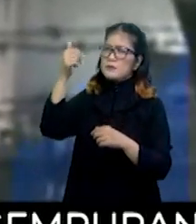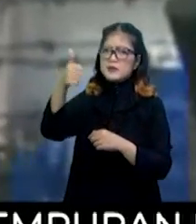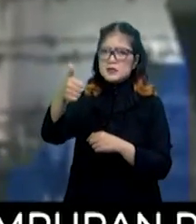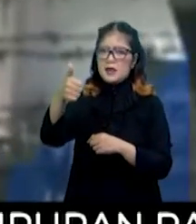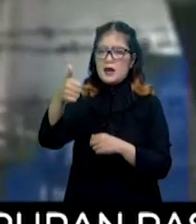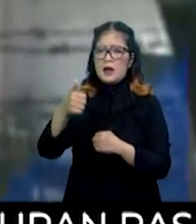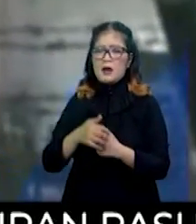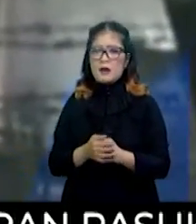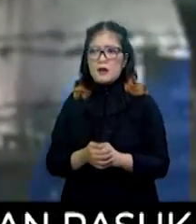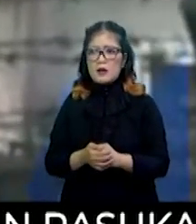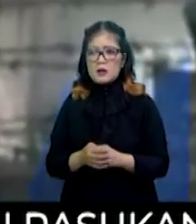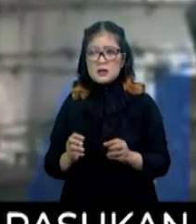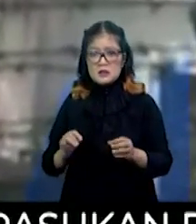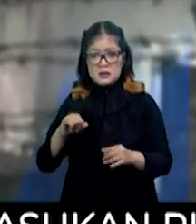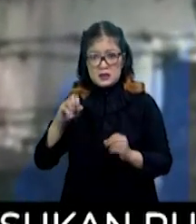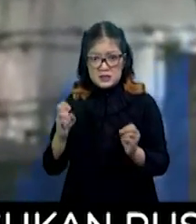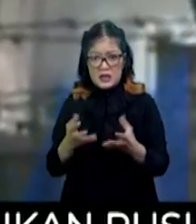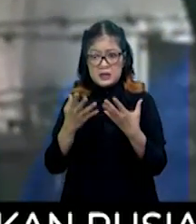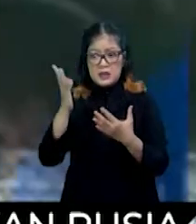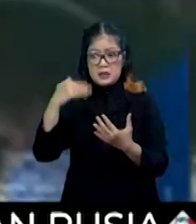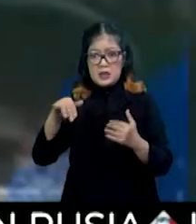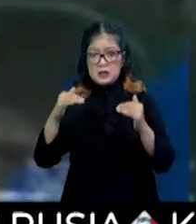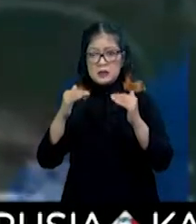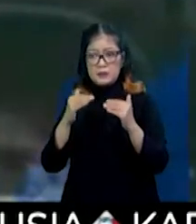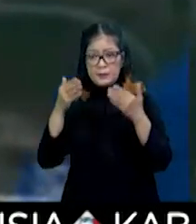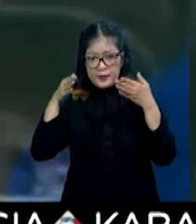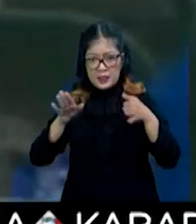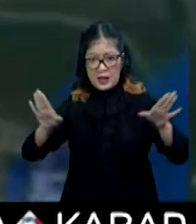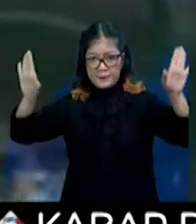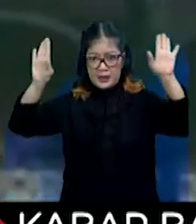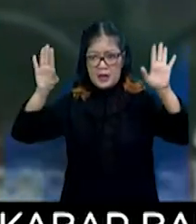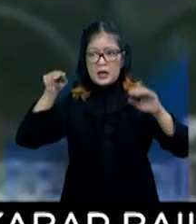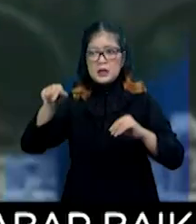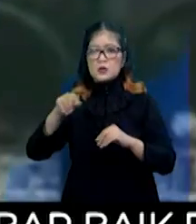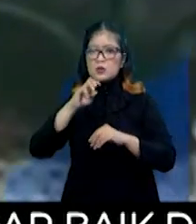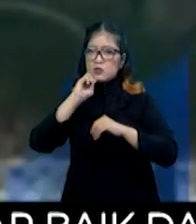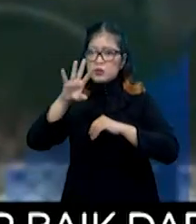Terkait kejadian ini, pihak RUV Pertamina Balikpapan belum bisa memberikan keterangan.